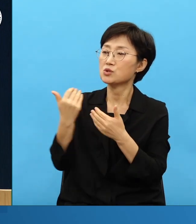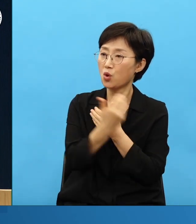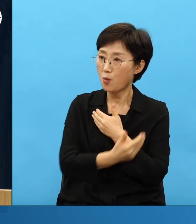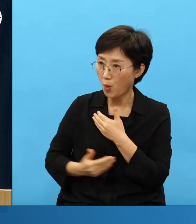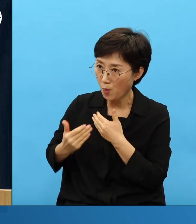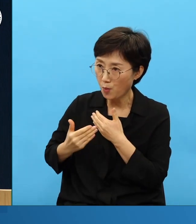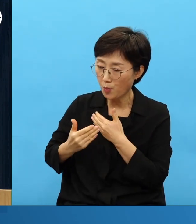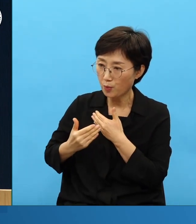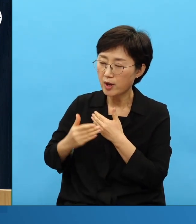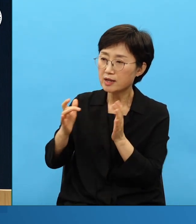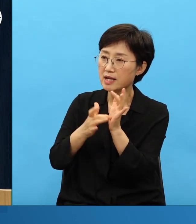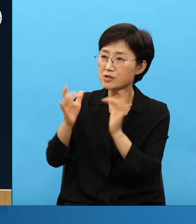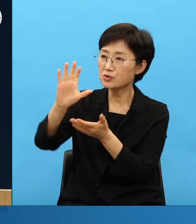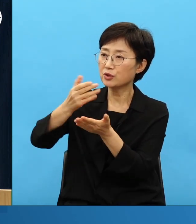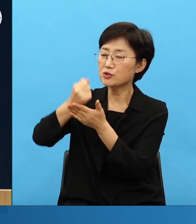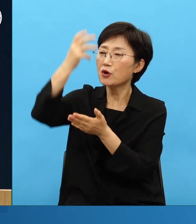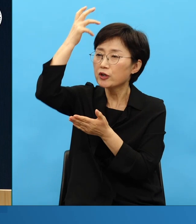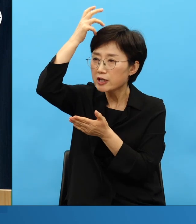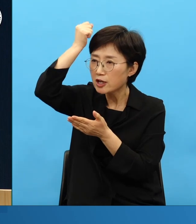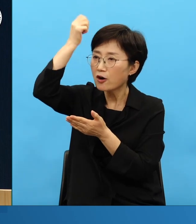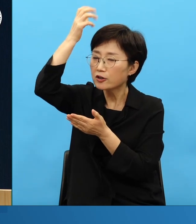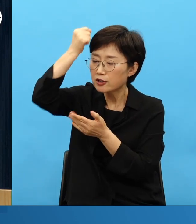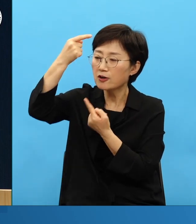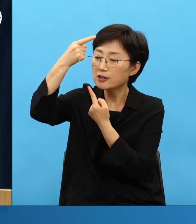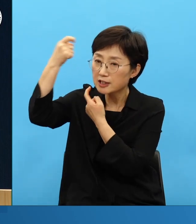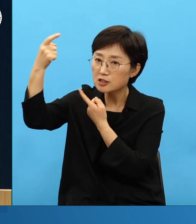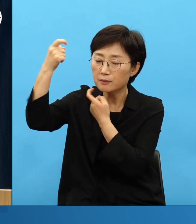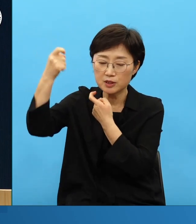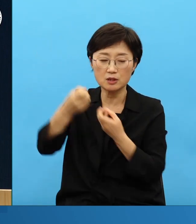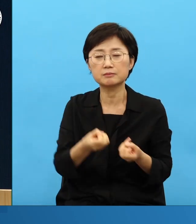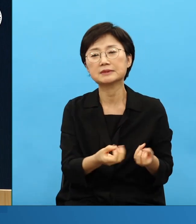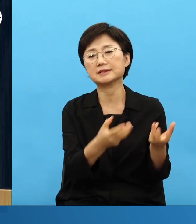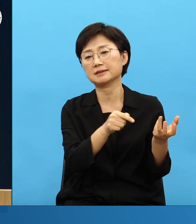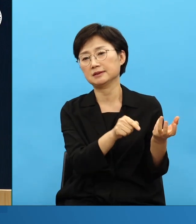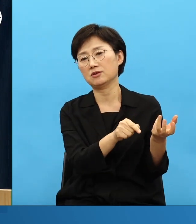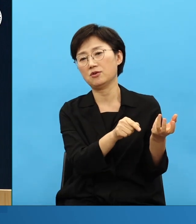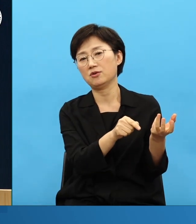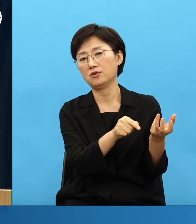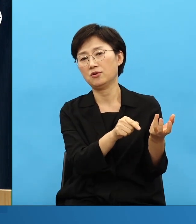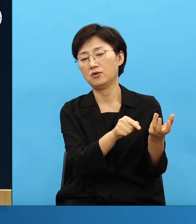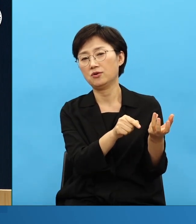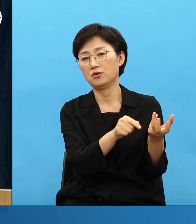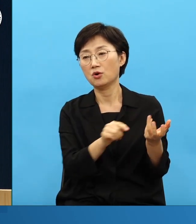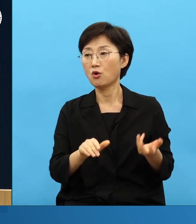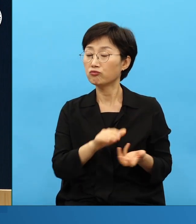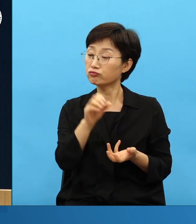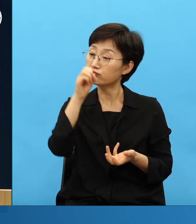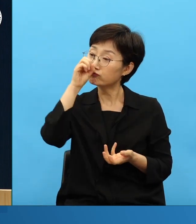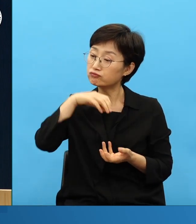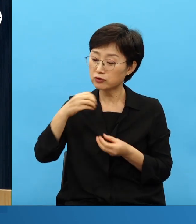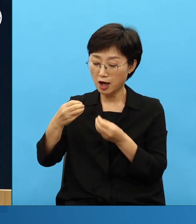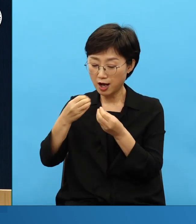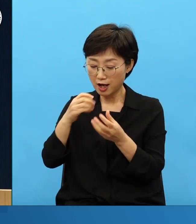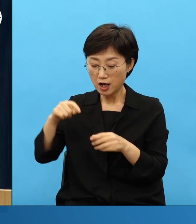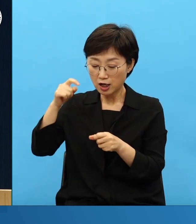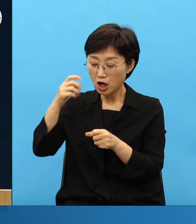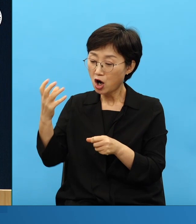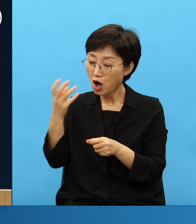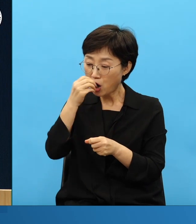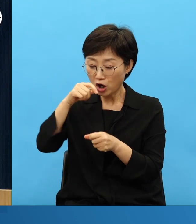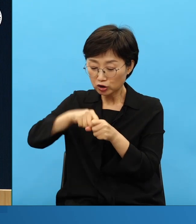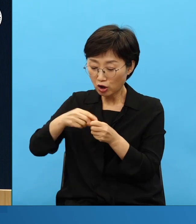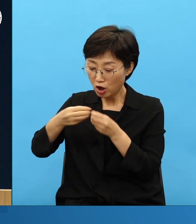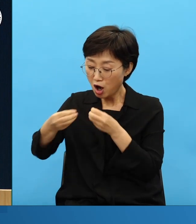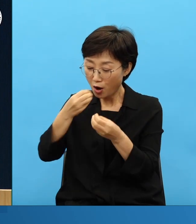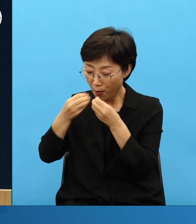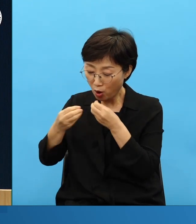They are afraid because whenever they gather together, it's the blood and 아니 body of Christ. 우리로서는 아무것도 아닌데 이 흑암설이 벌벌 떠는 거예요. 초대교회가 세계를 완전히 This 정복했어요. may seem like nothing at all,